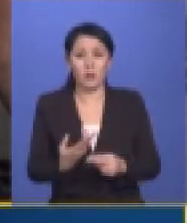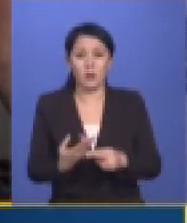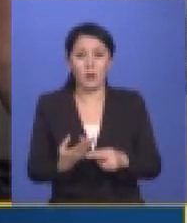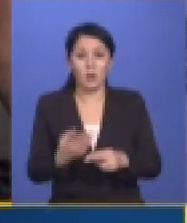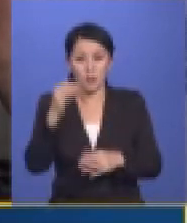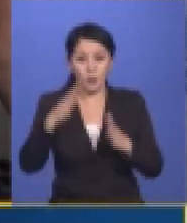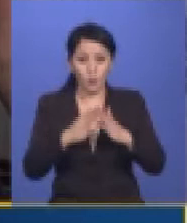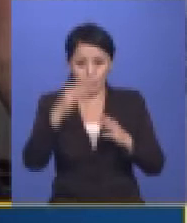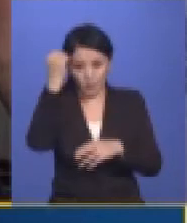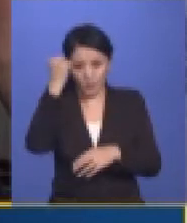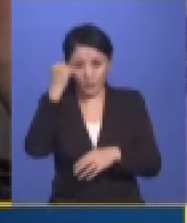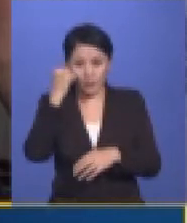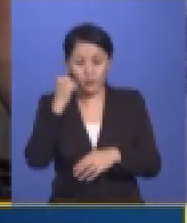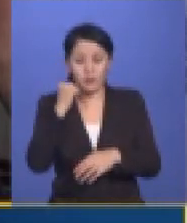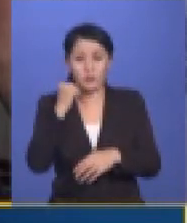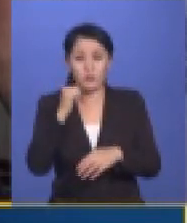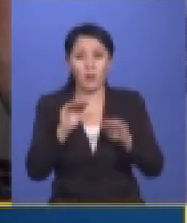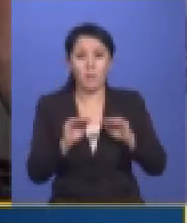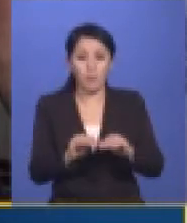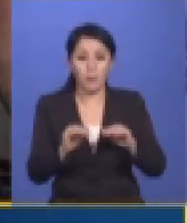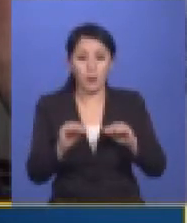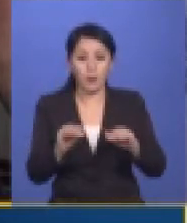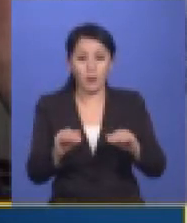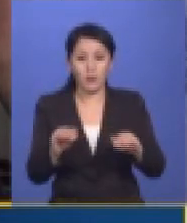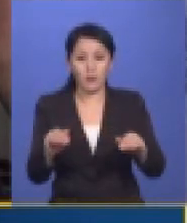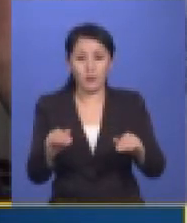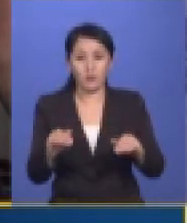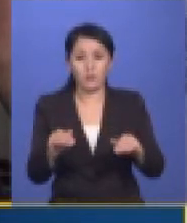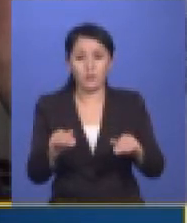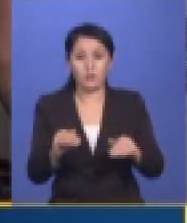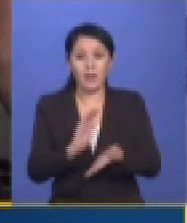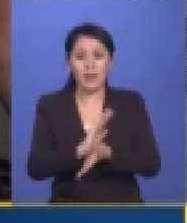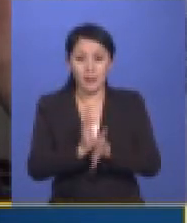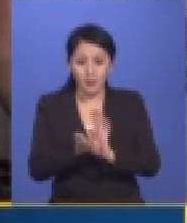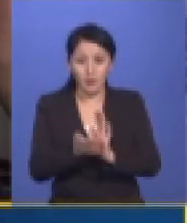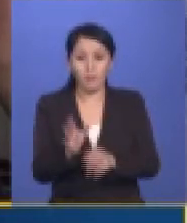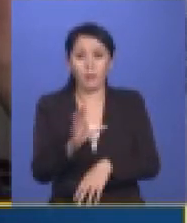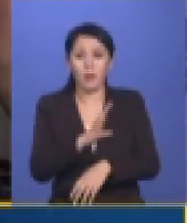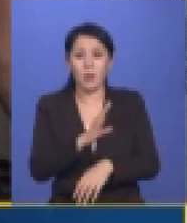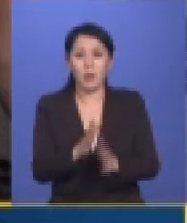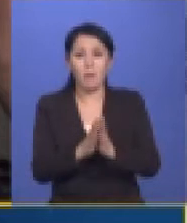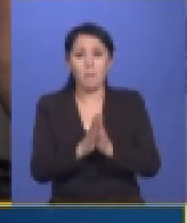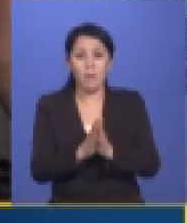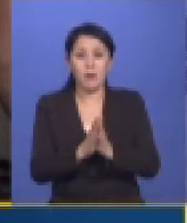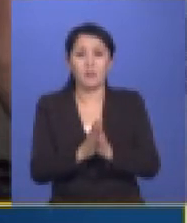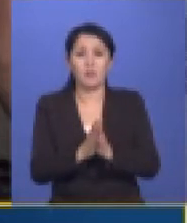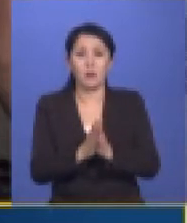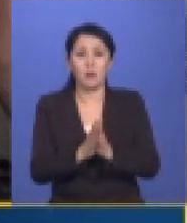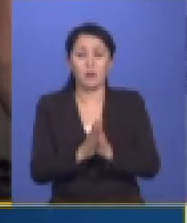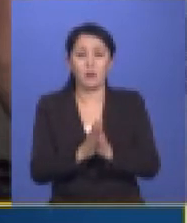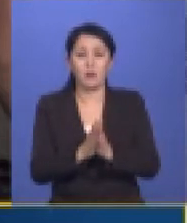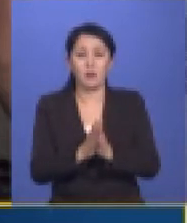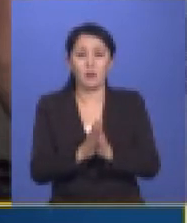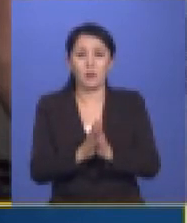үй тоза бастады, және де балалар келгеннен кейін қолға үй тар болды. Сосын барып сұрадық, жанына барып, келінім